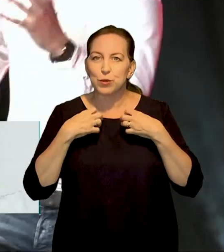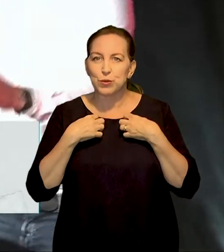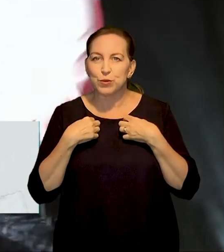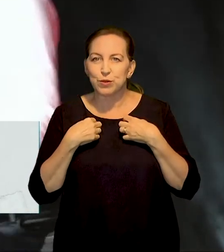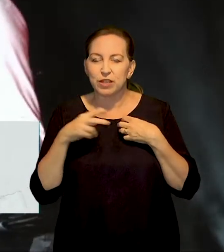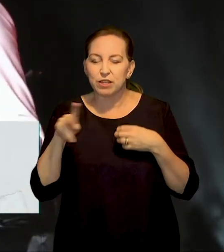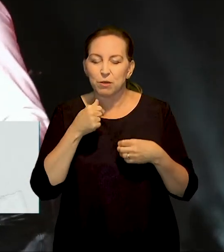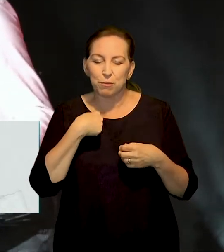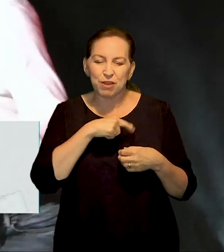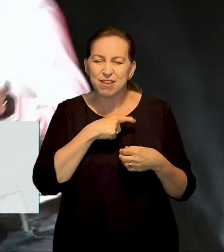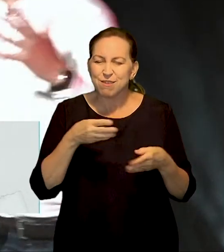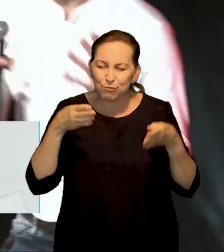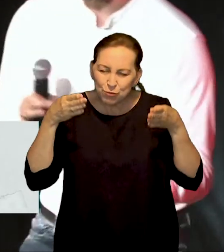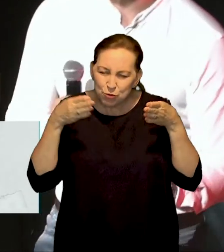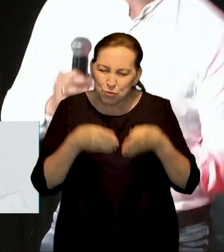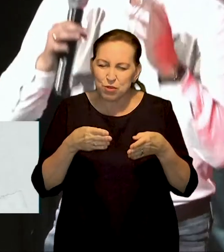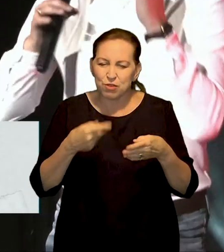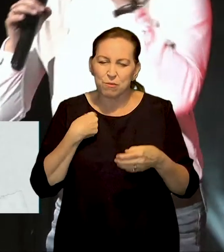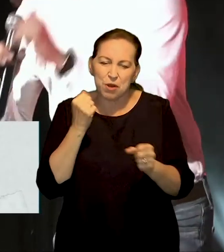działa?